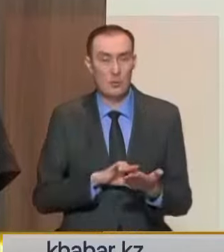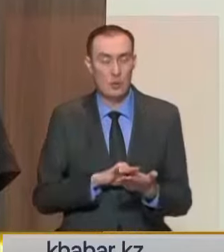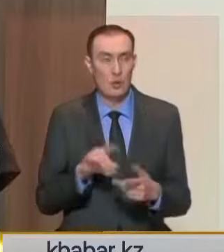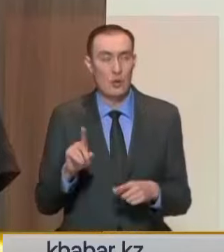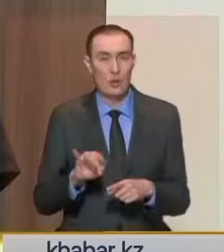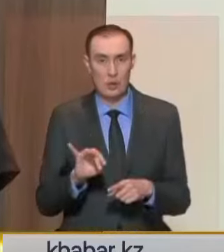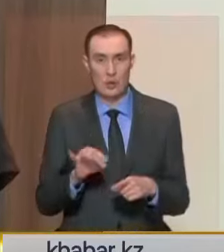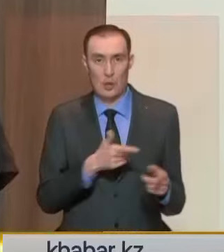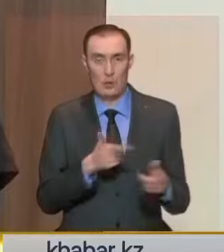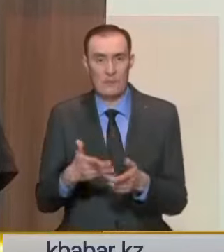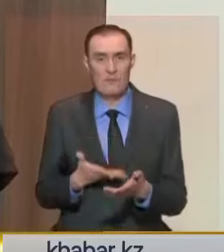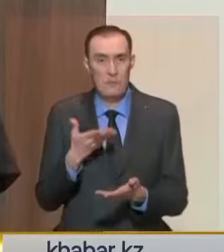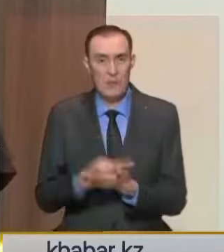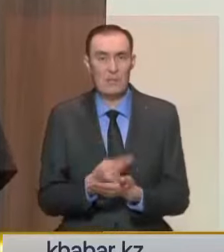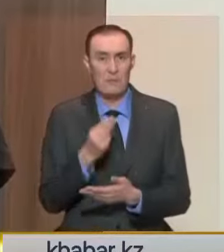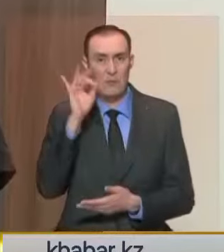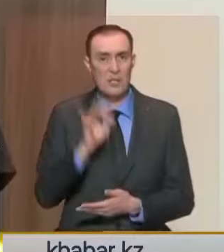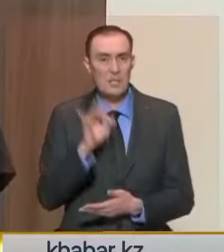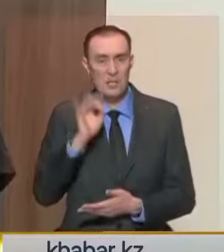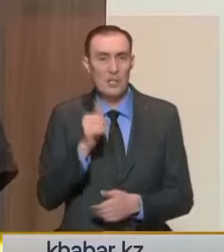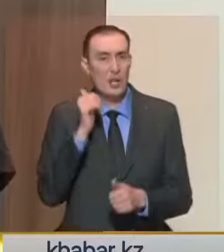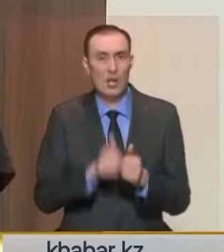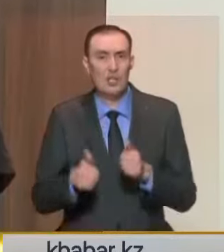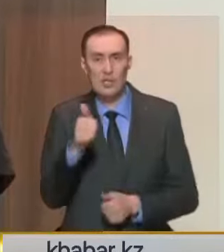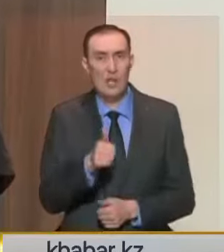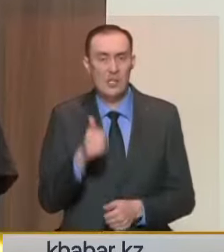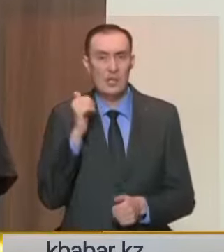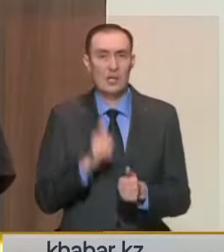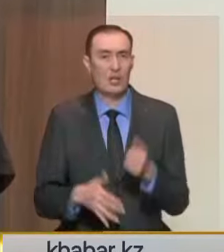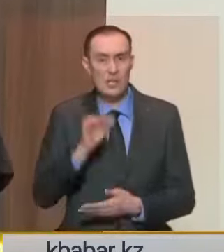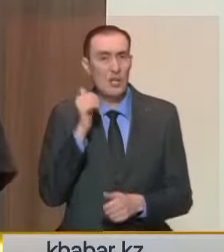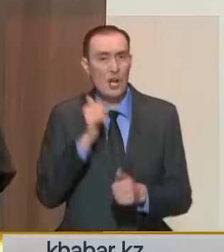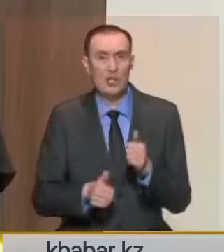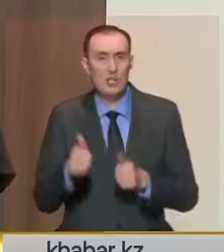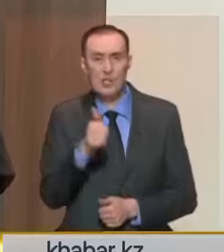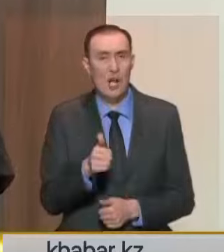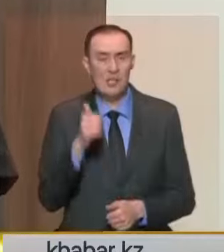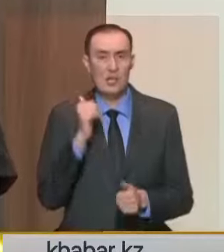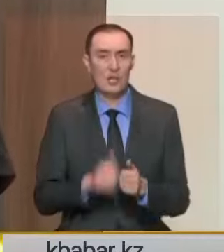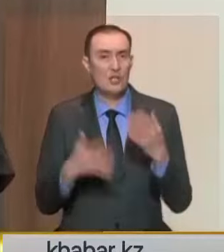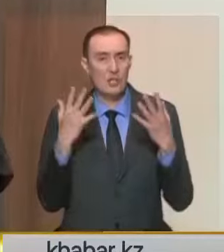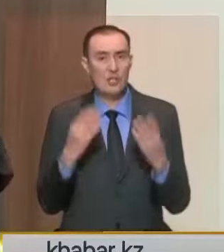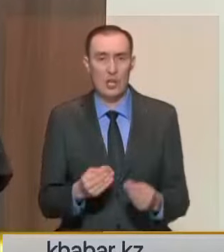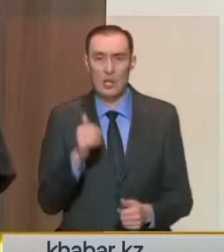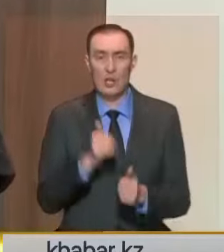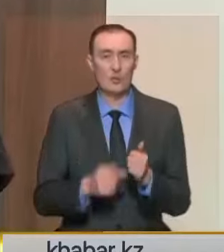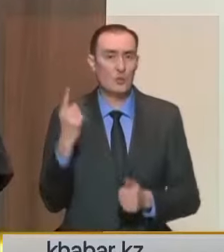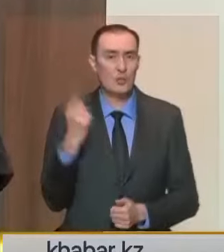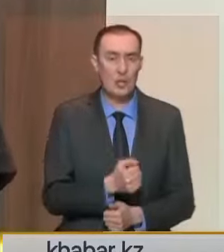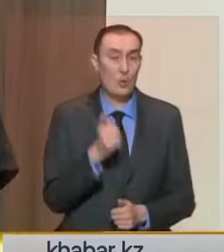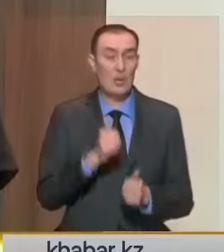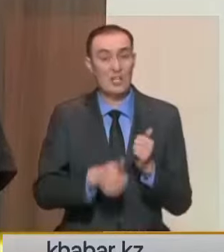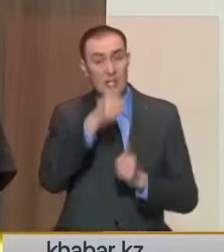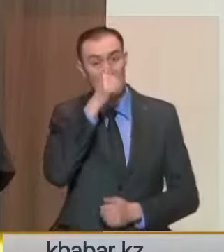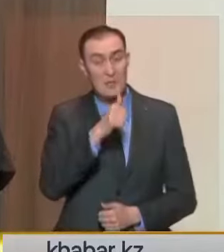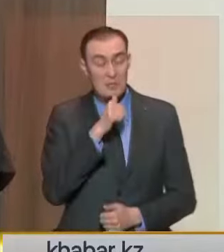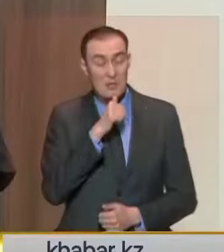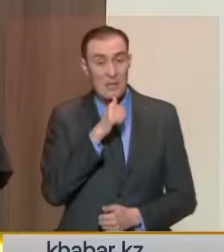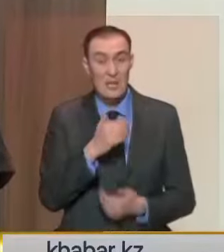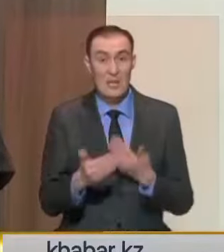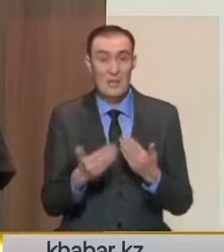и готовность выплачивать проценты ежечасно, ежедневно, еженедельно, ежемесячно, если к этому пристегивается